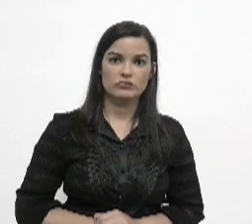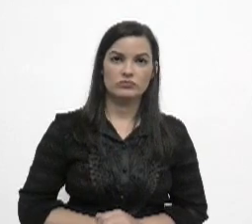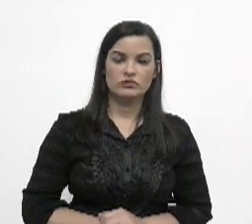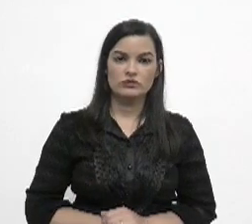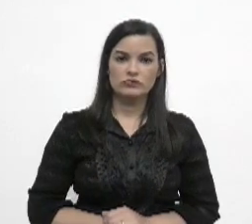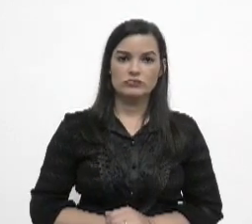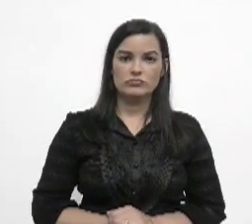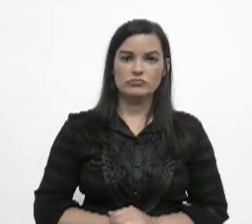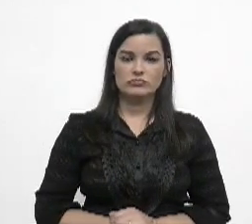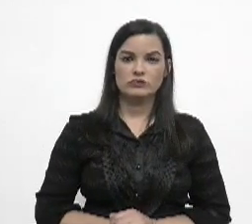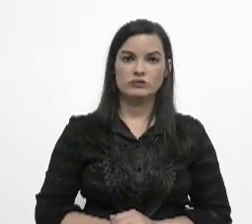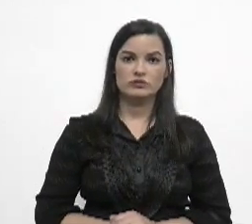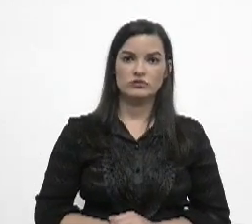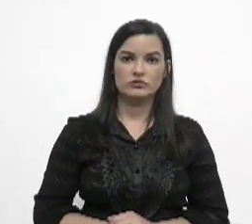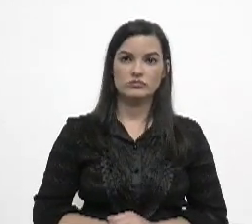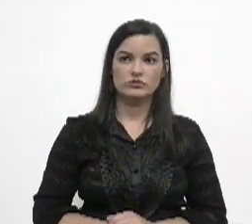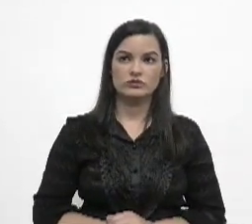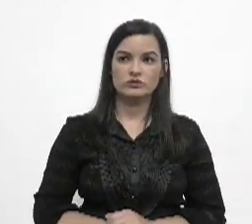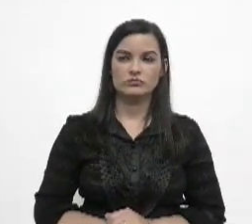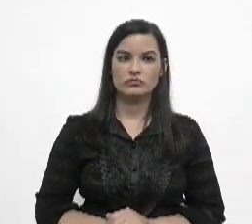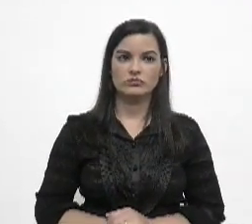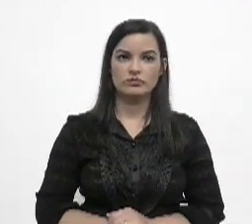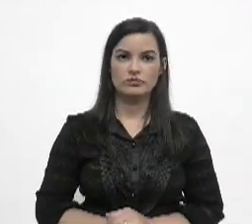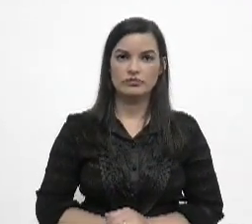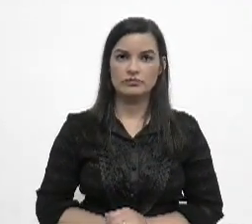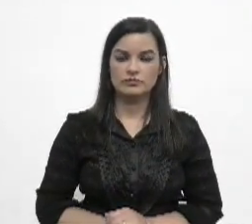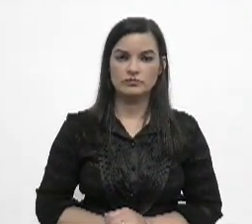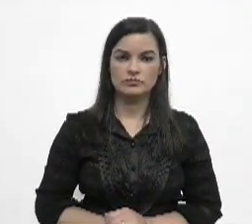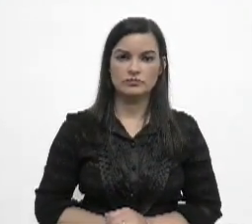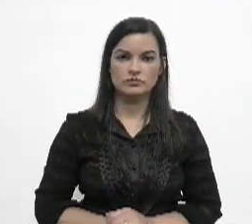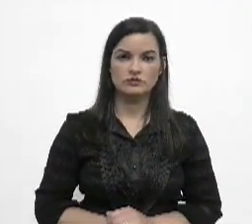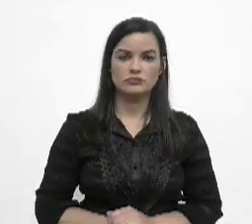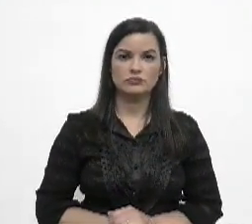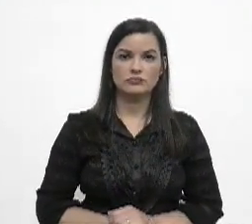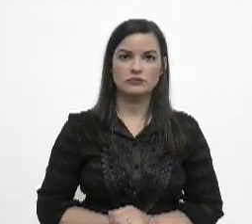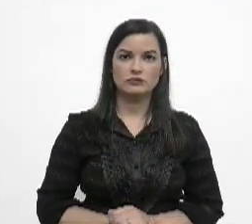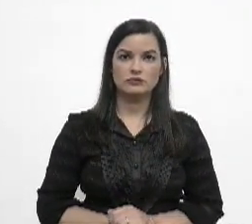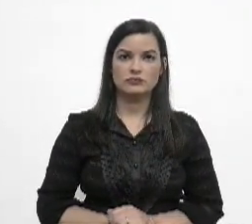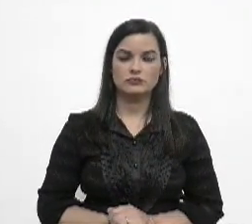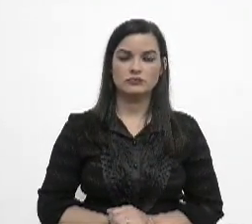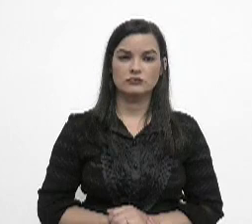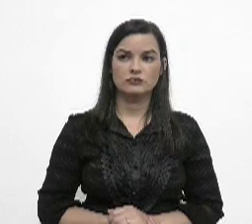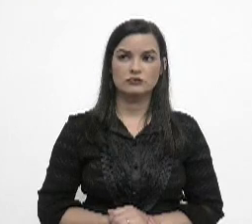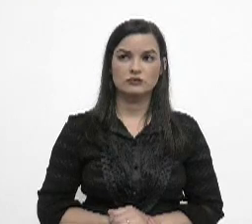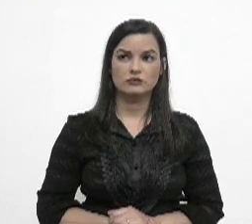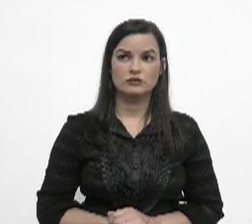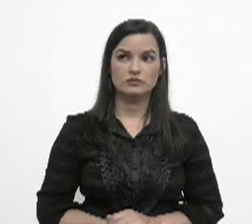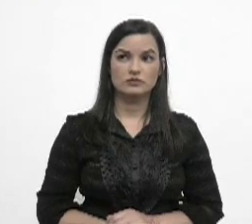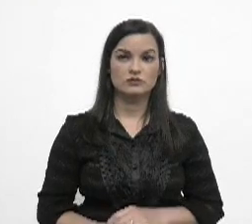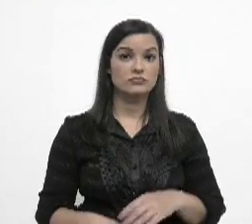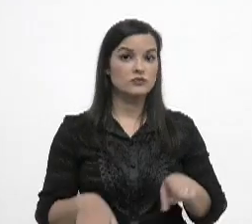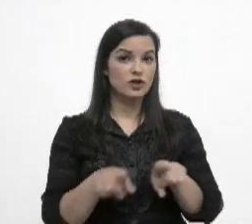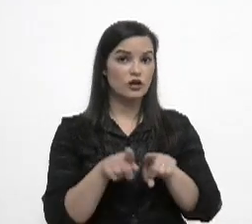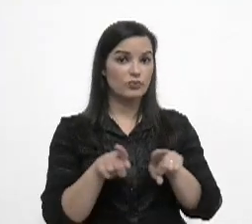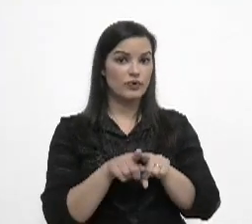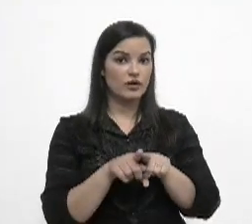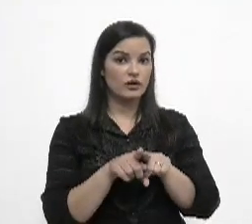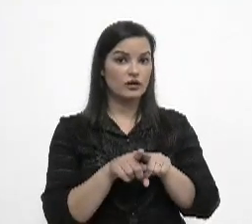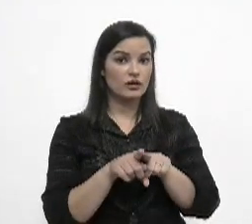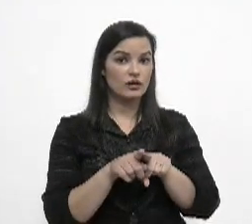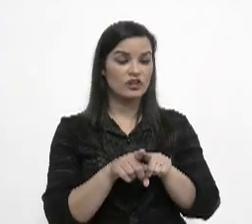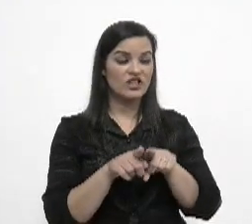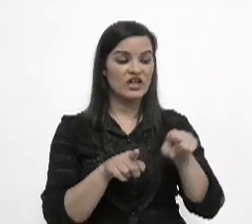예수님은 이 사울을 다시 보게 만들기 위해 그의 눈을 보지 못하게 만들었습니다. E assim, para que ele pudesse enxergar todas essas